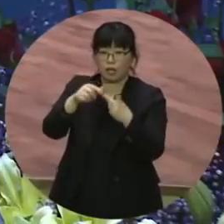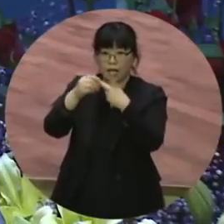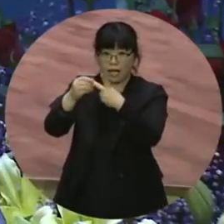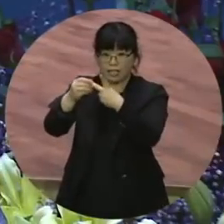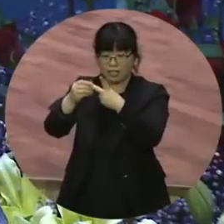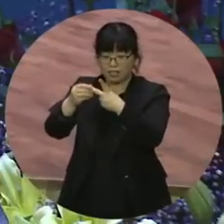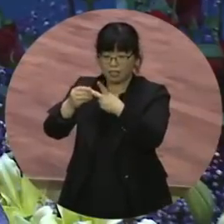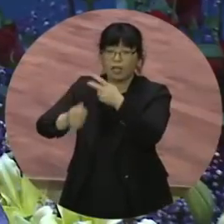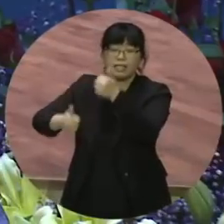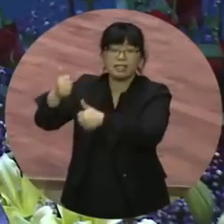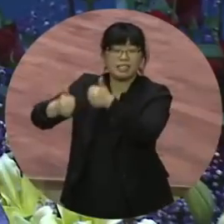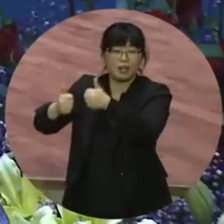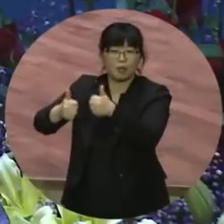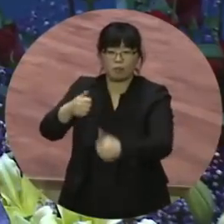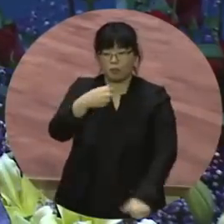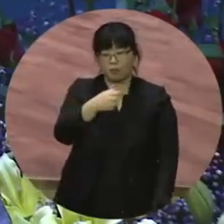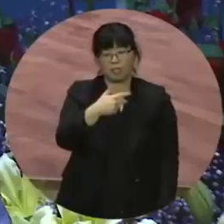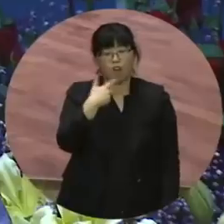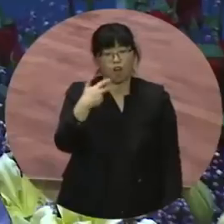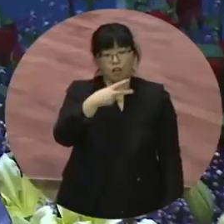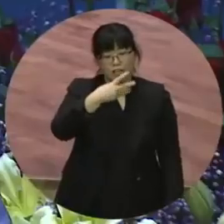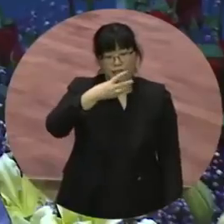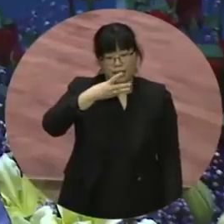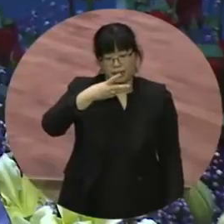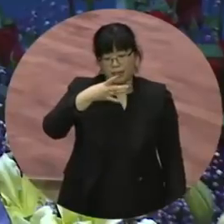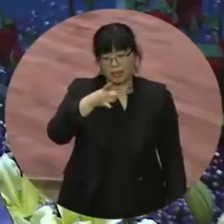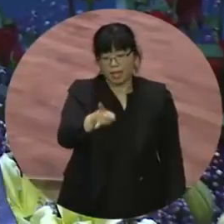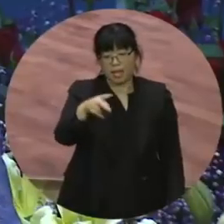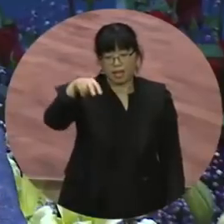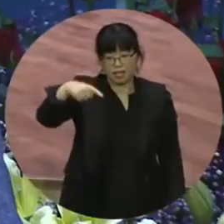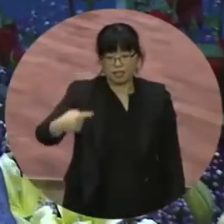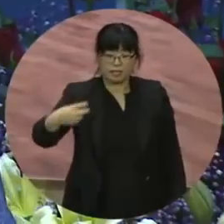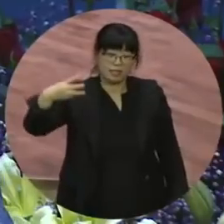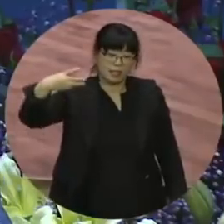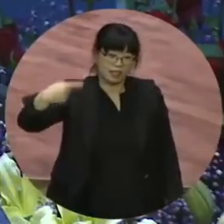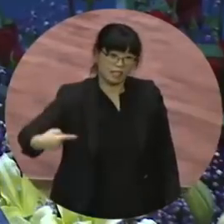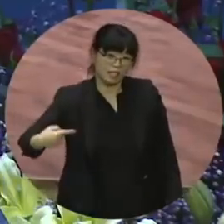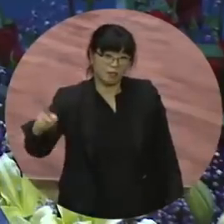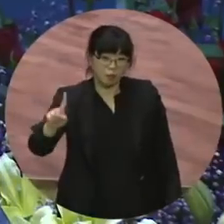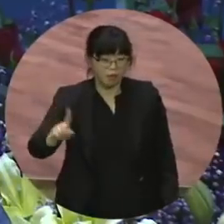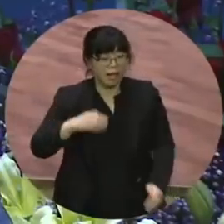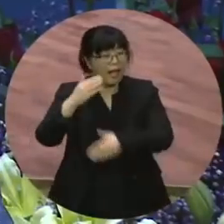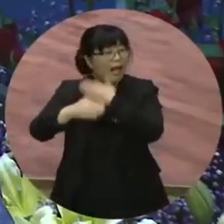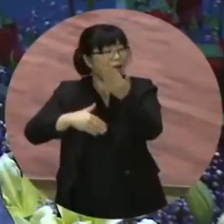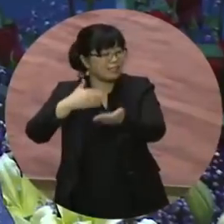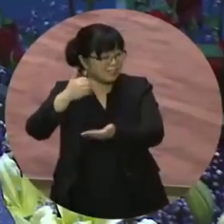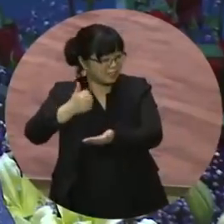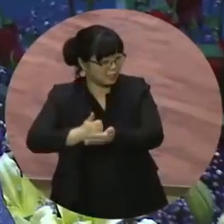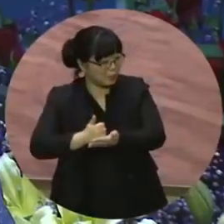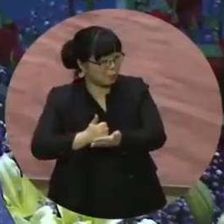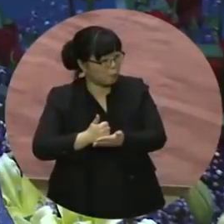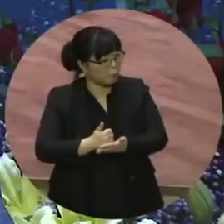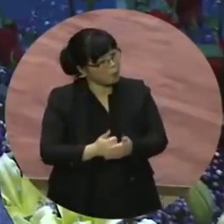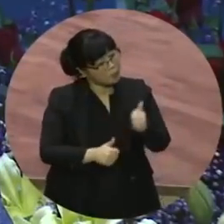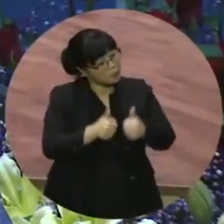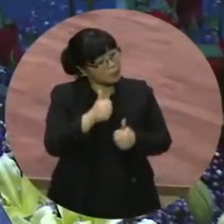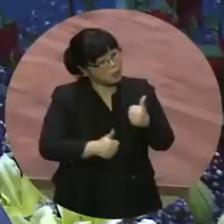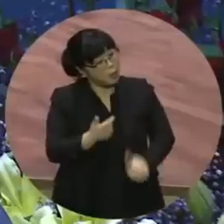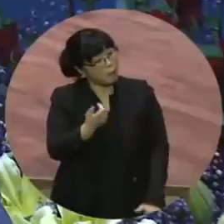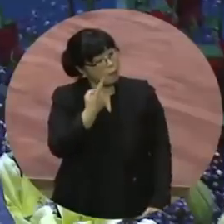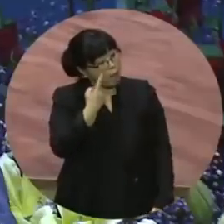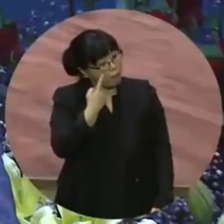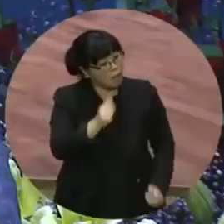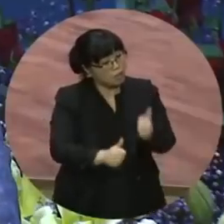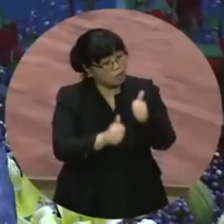시험이에요. 자, 이 테스트는 뭐냐? 영적 성숙을 위해서. 이 테스트를